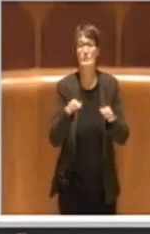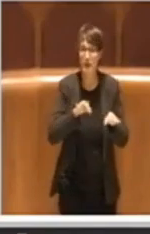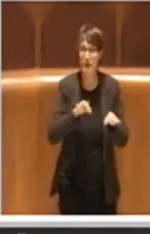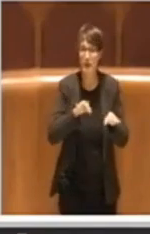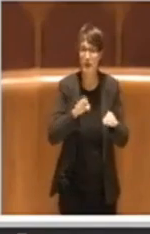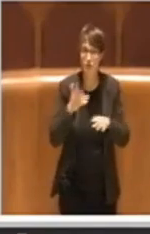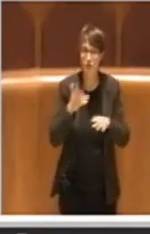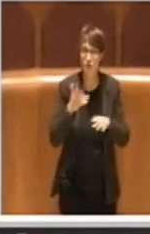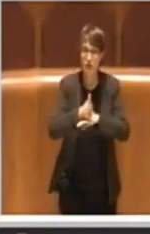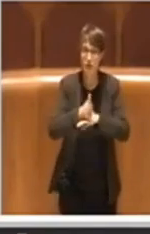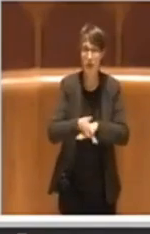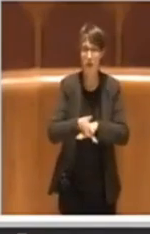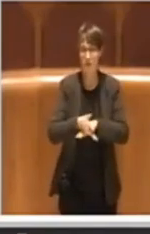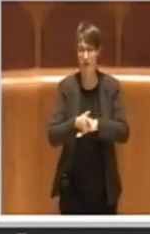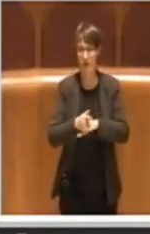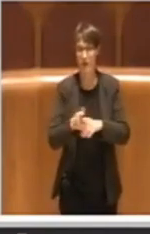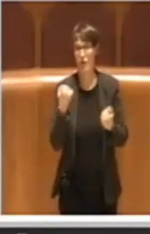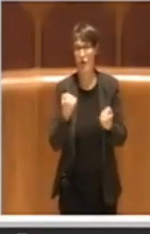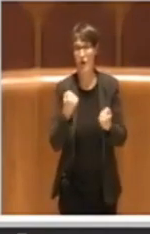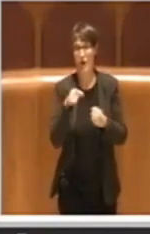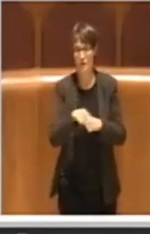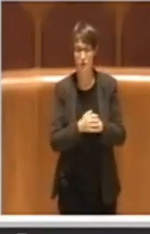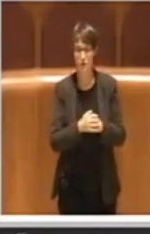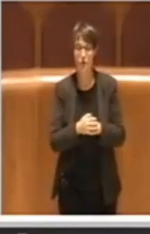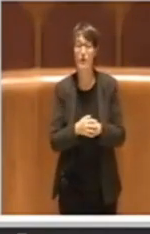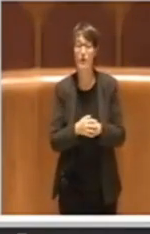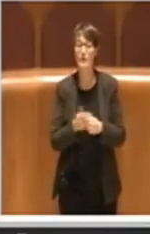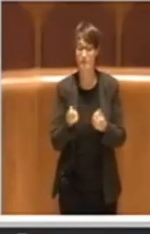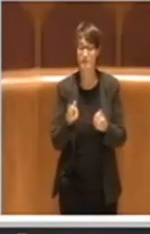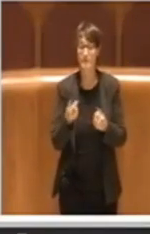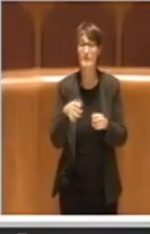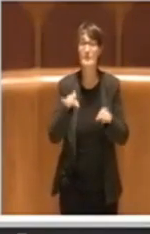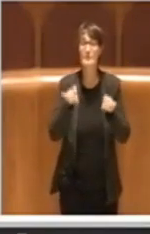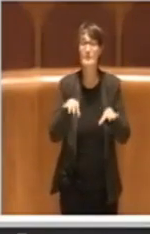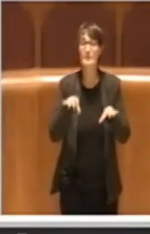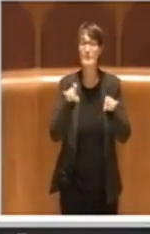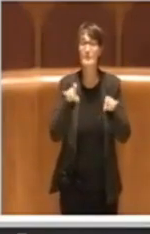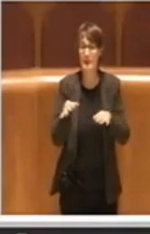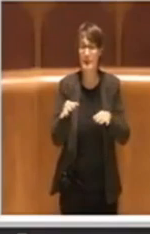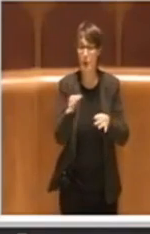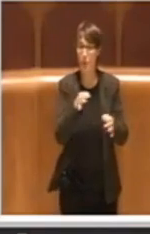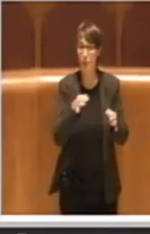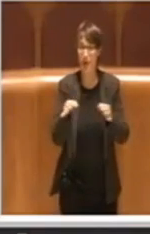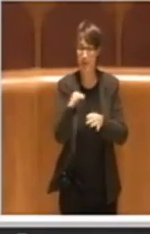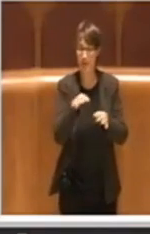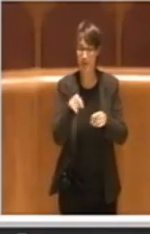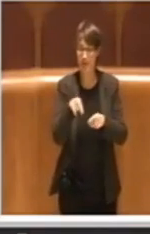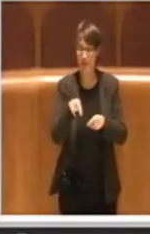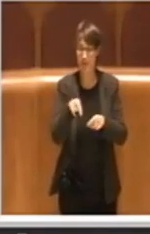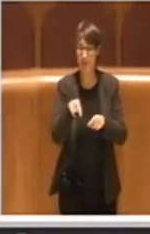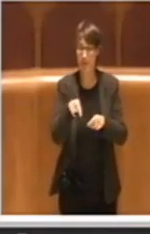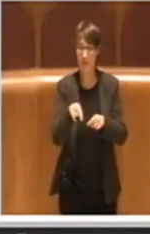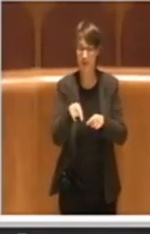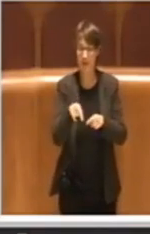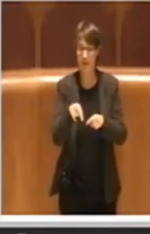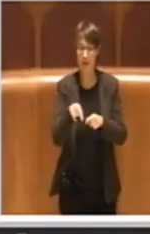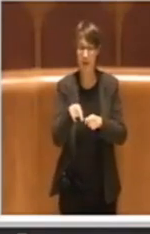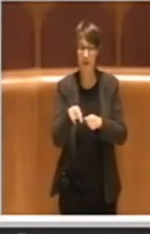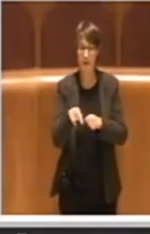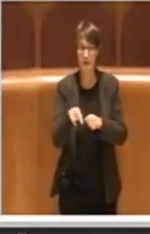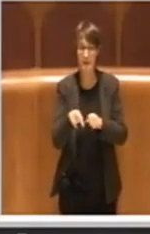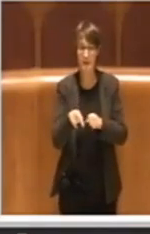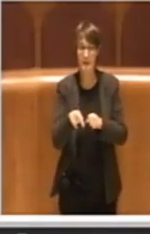di cui parlavo prima in particolare in queste azioni e del questo ragionamento del